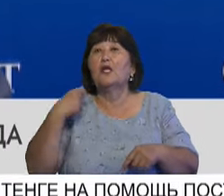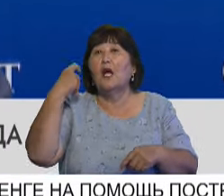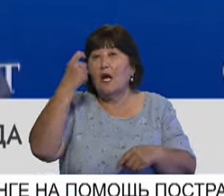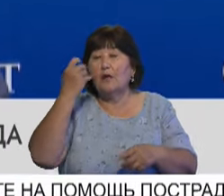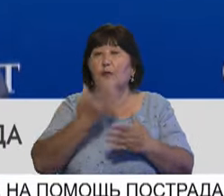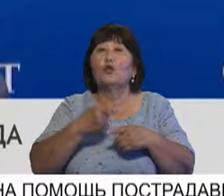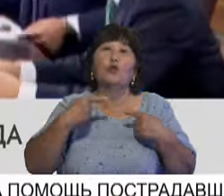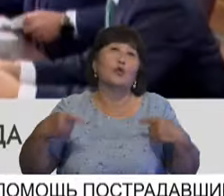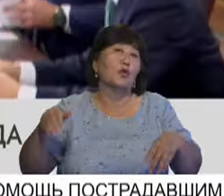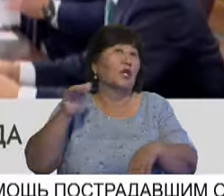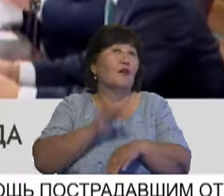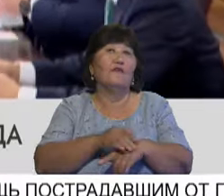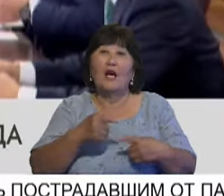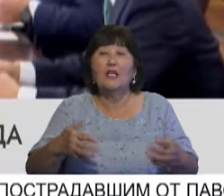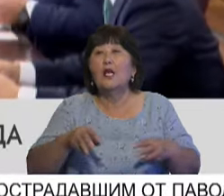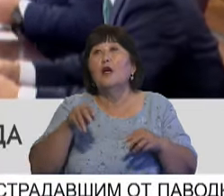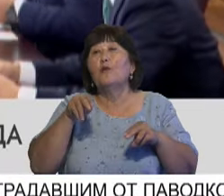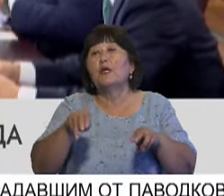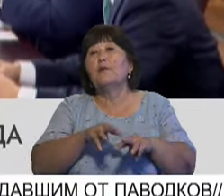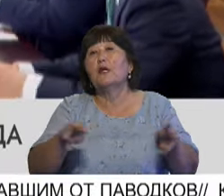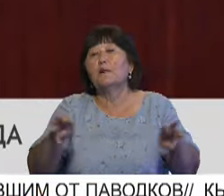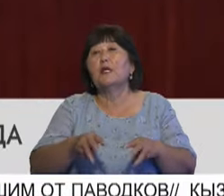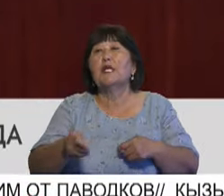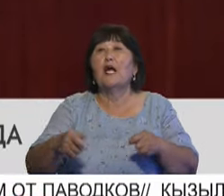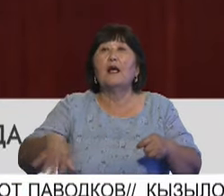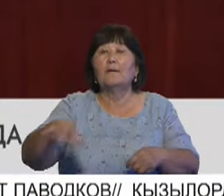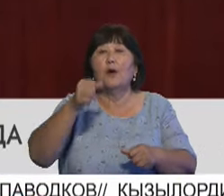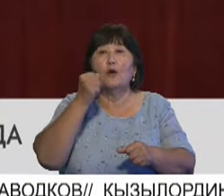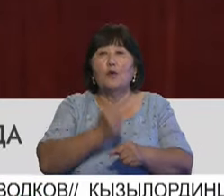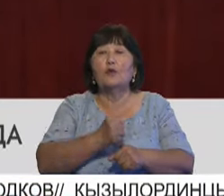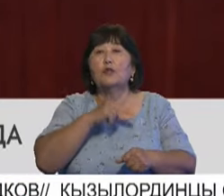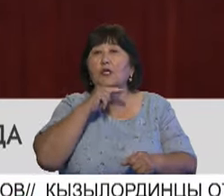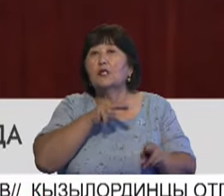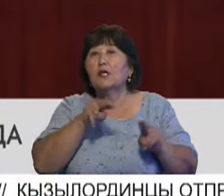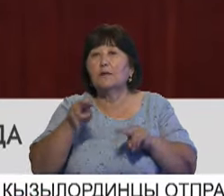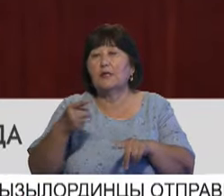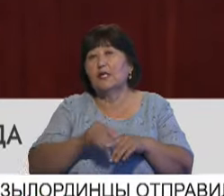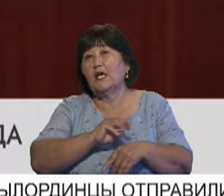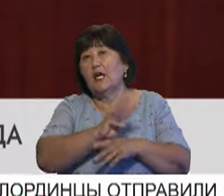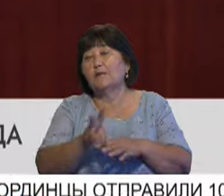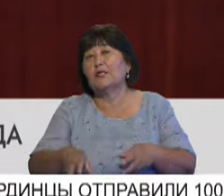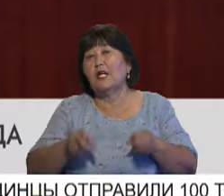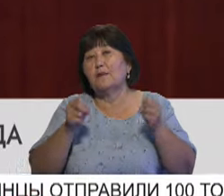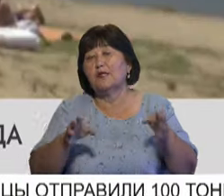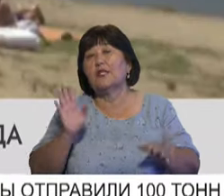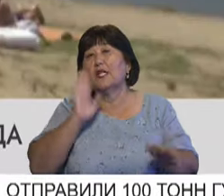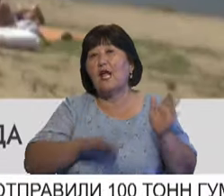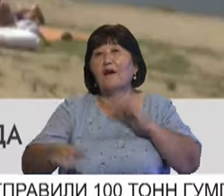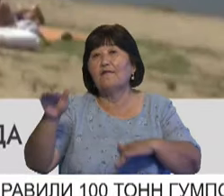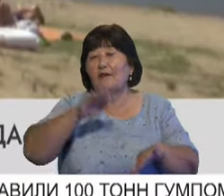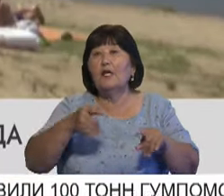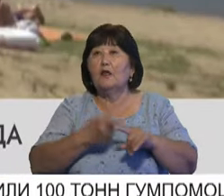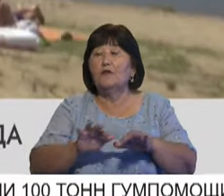опи нений и другие факторы премьер-министр поручил акимата регионов усилить профилактические меры по обеспечению безопасности на воде в том